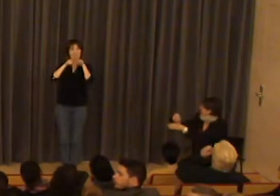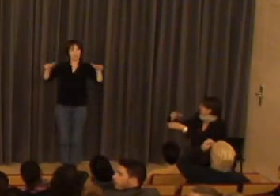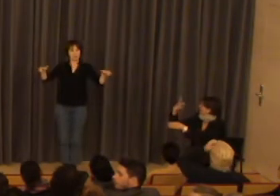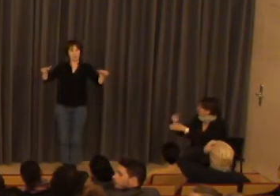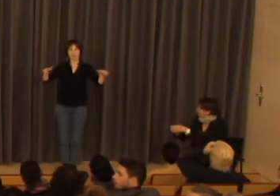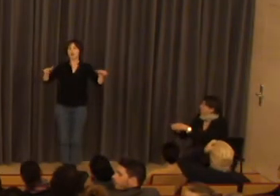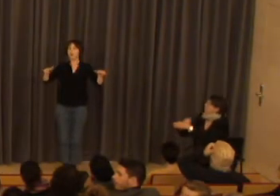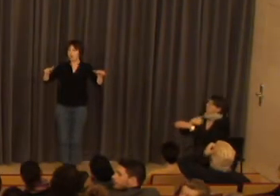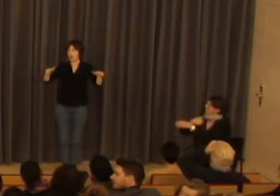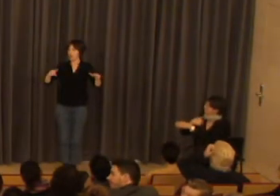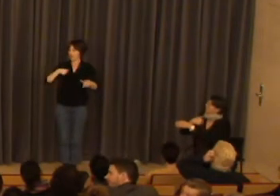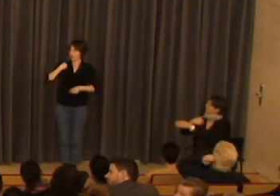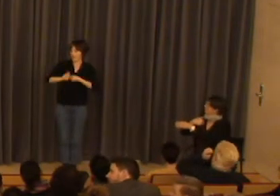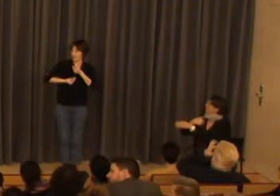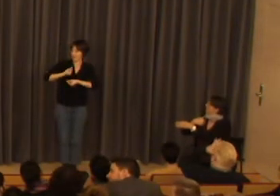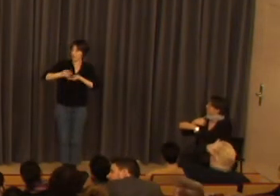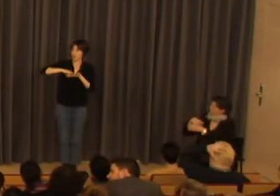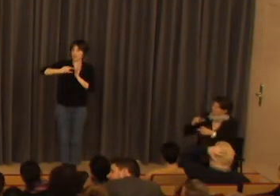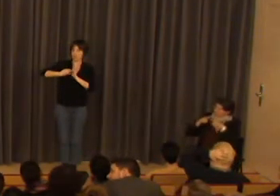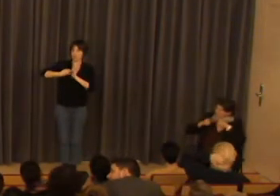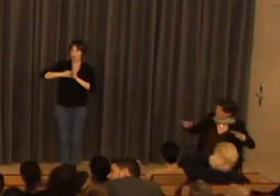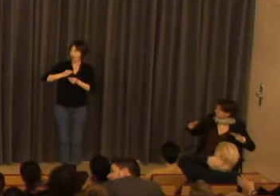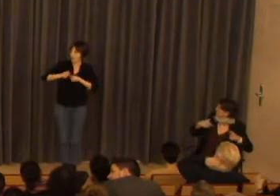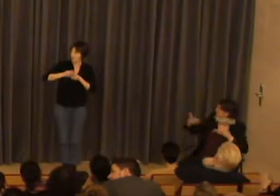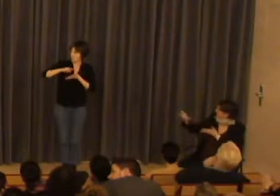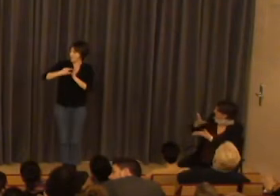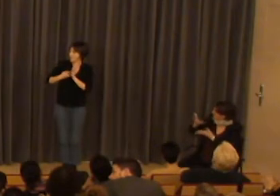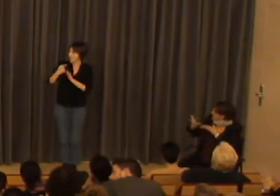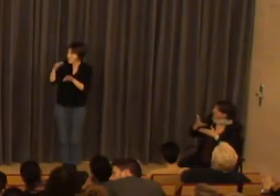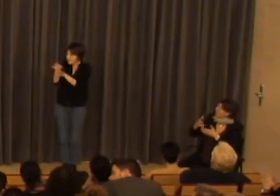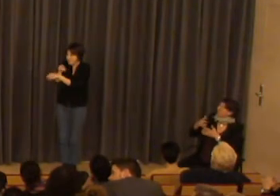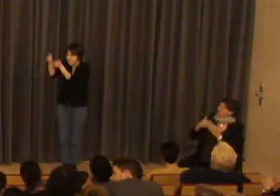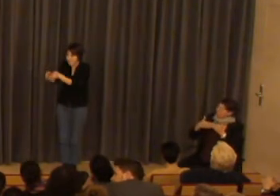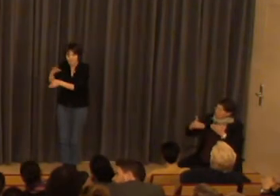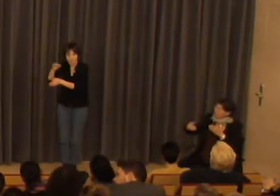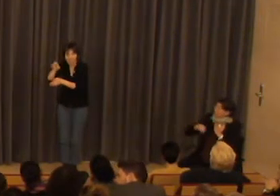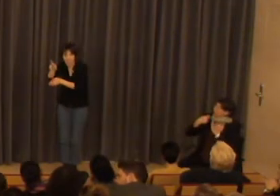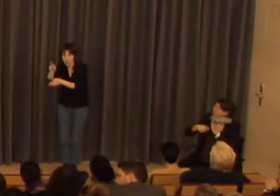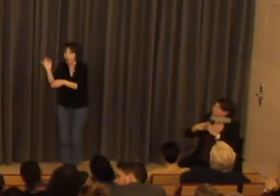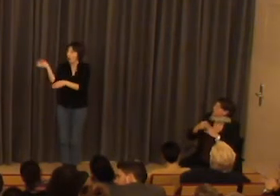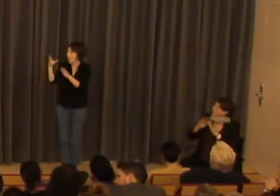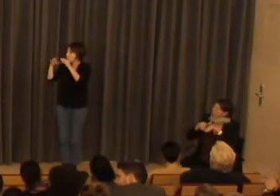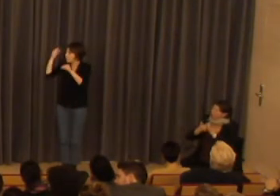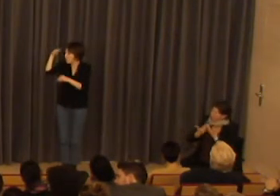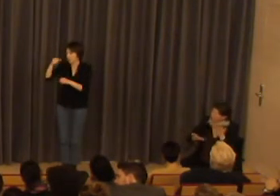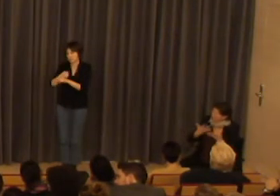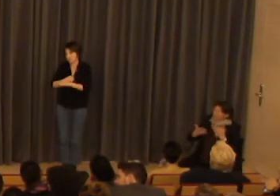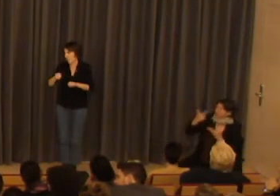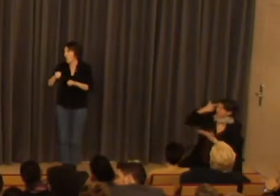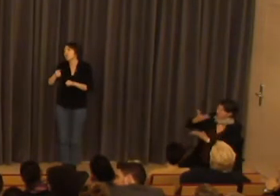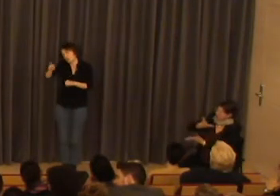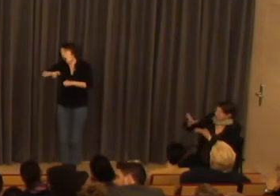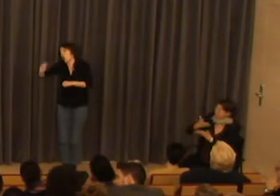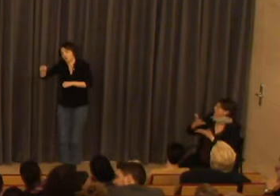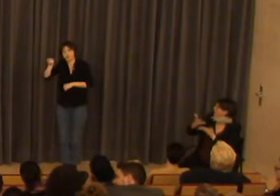estem duent a terme un projecte que sense ell i la Pompeu Fabra i molts d'altres professors, i també de